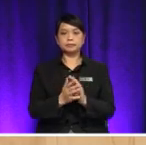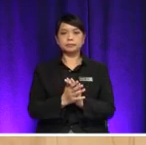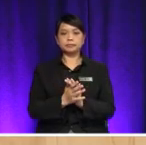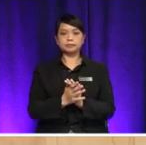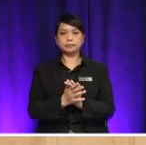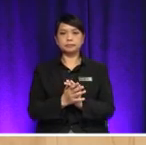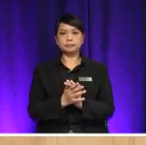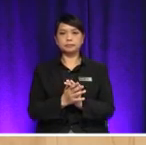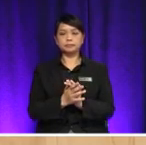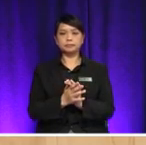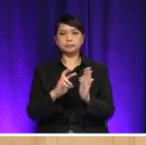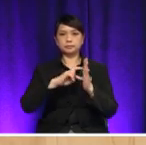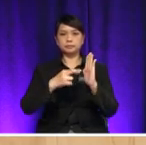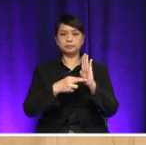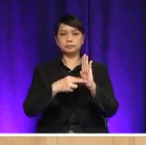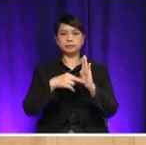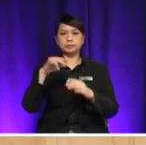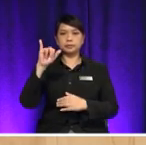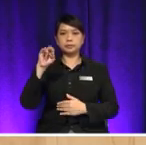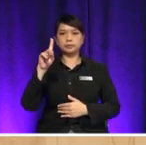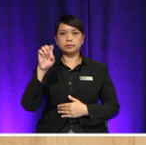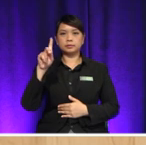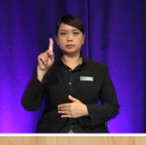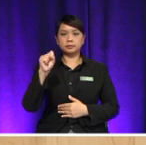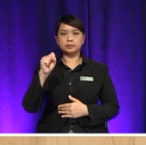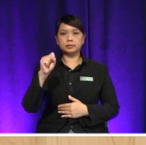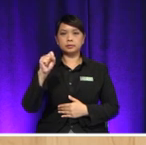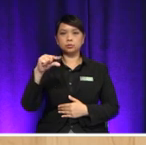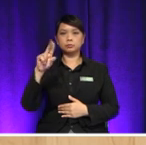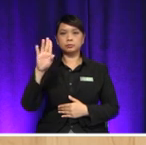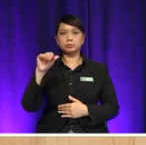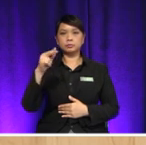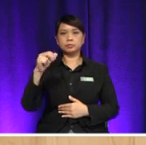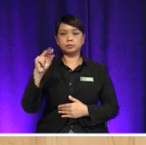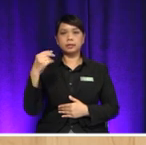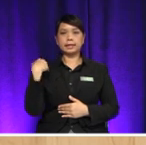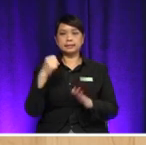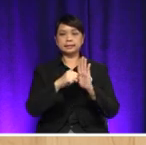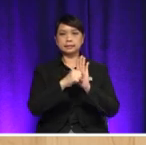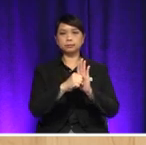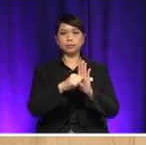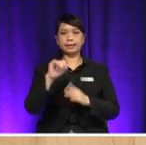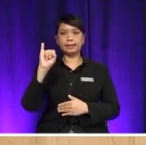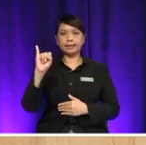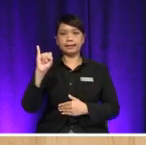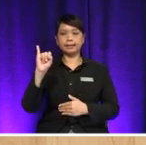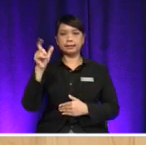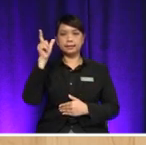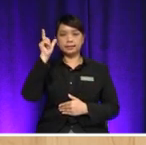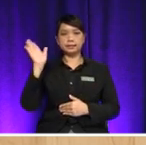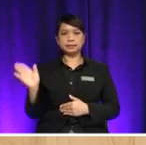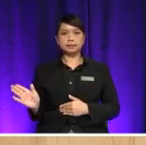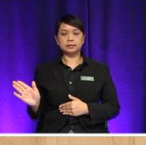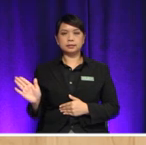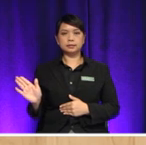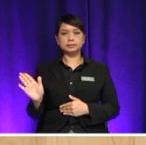formula indeks gubahan Oke indeks gubahan dia ada simbol dia simbol dia adalah I dan kalau perasan A itu